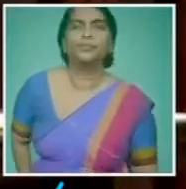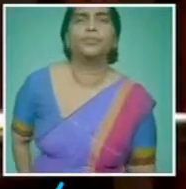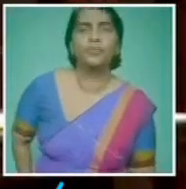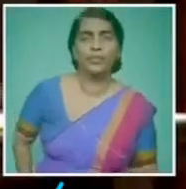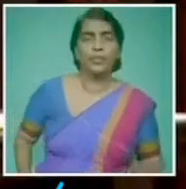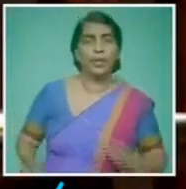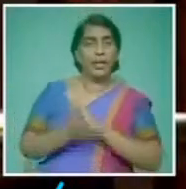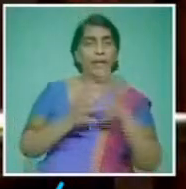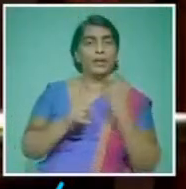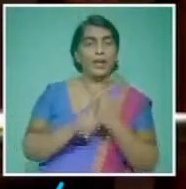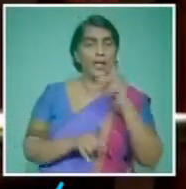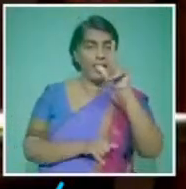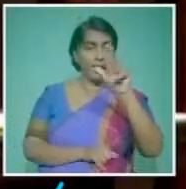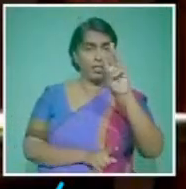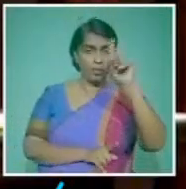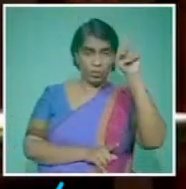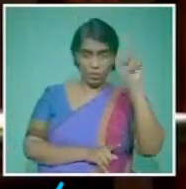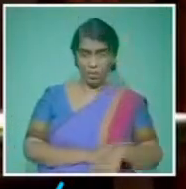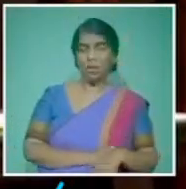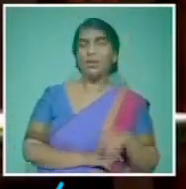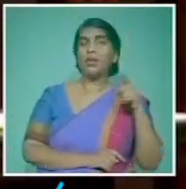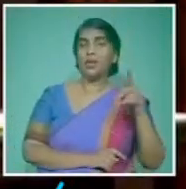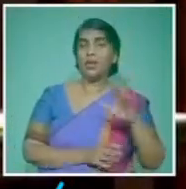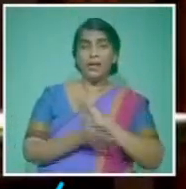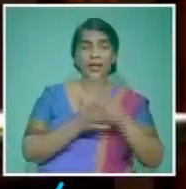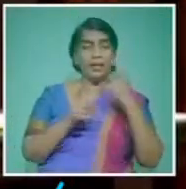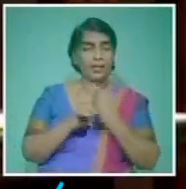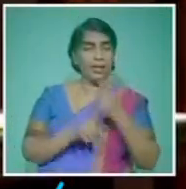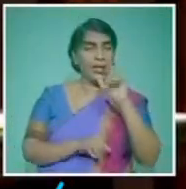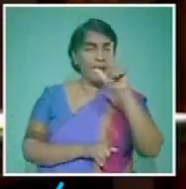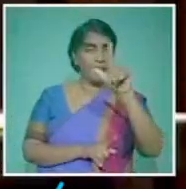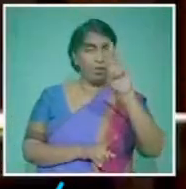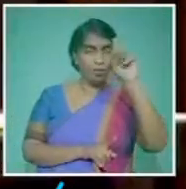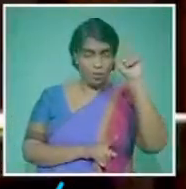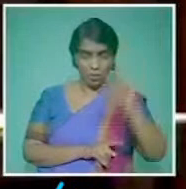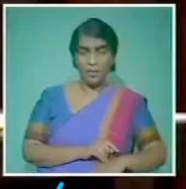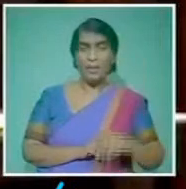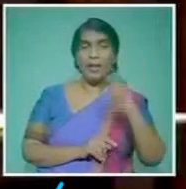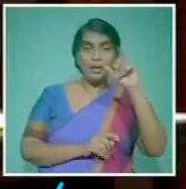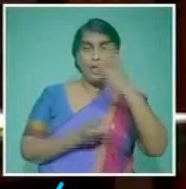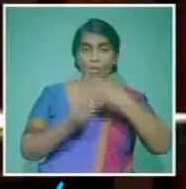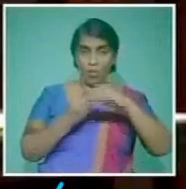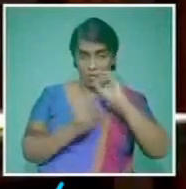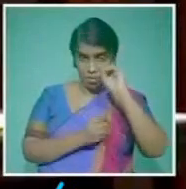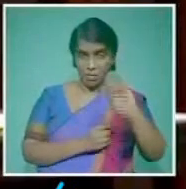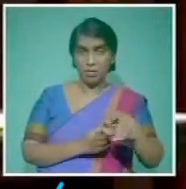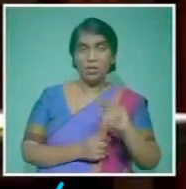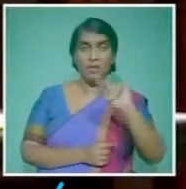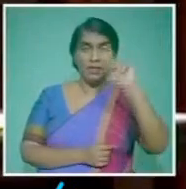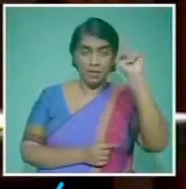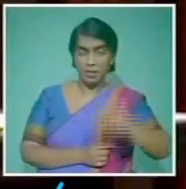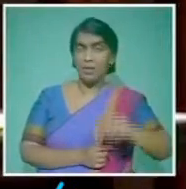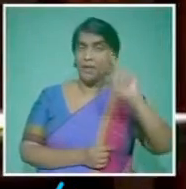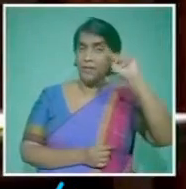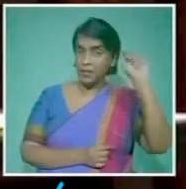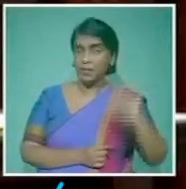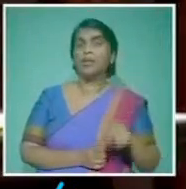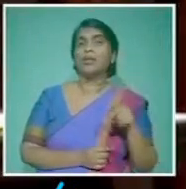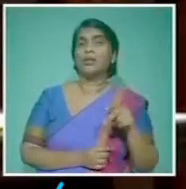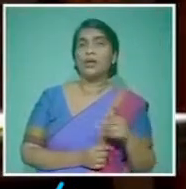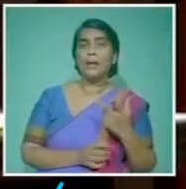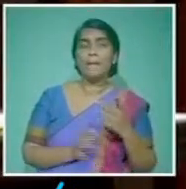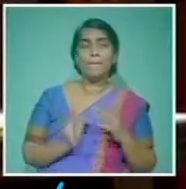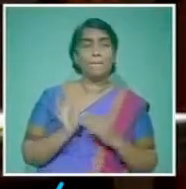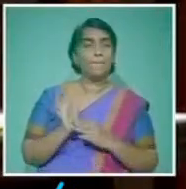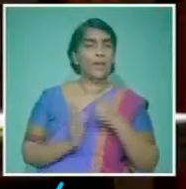මඩකලපුව දිස්ත්‍රික්කේ විතරක් තියෙනවා හෙක්ටයාර 73000ක්. මේ හෙක්ටයාර 73000ට මේ කාබනික පොහොර ලබා දෙනවා නම් රුපියල් 20000 ගානේ මම හිතන්නේ